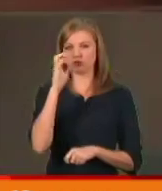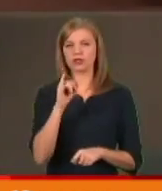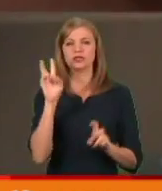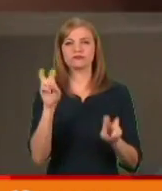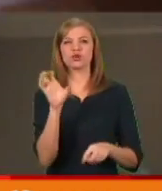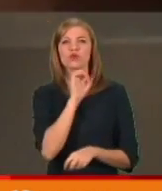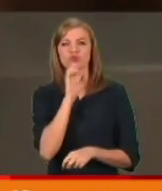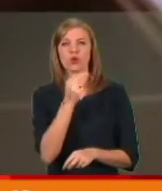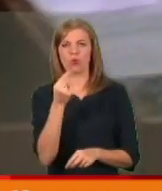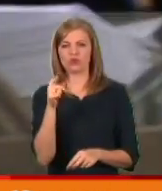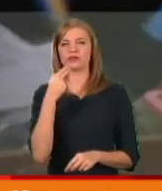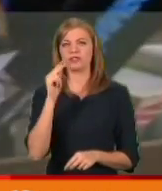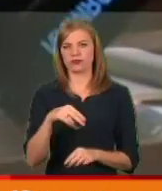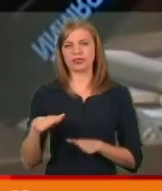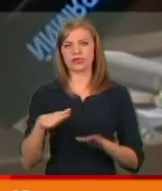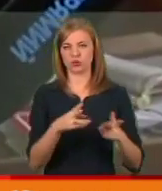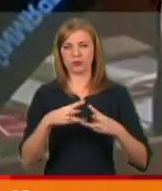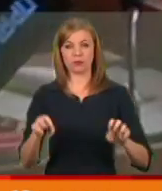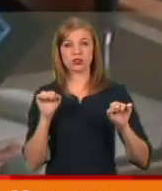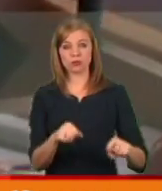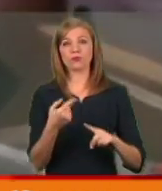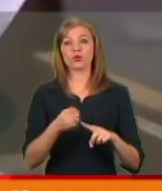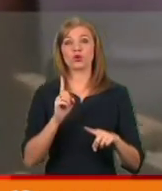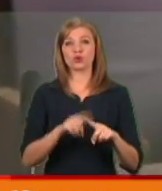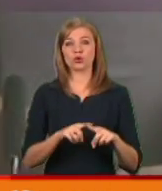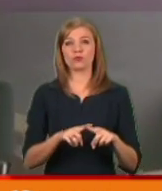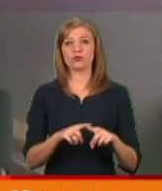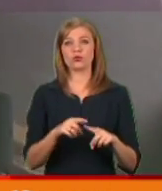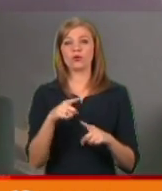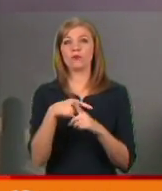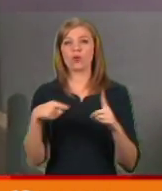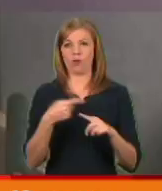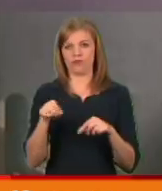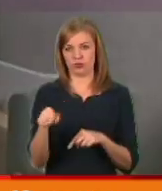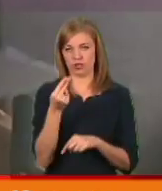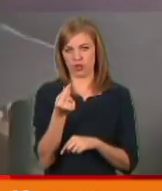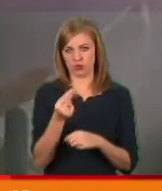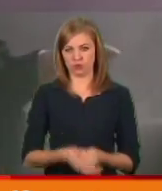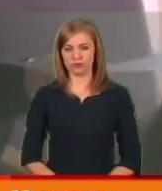розкраданні коштів винуватять заступника міністра оборони. Тож просили заставу половину цієї суми.